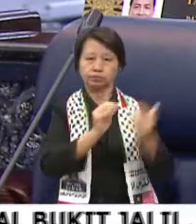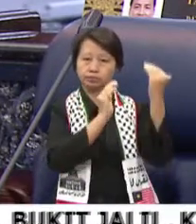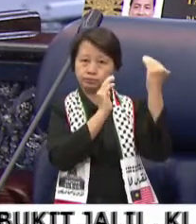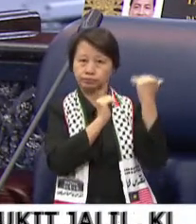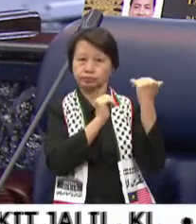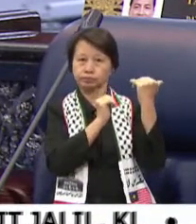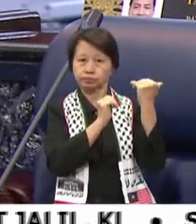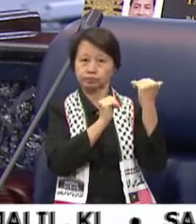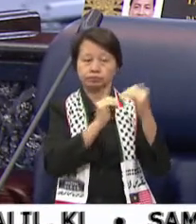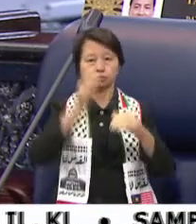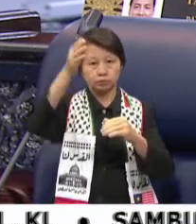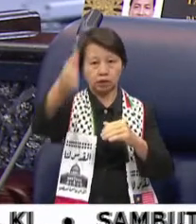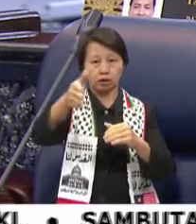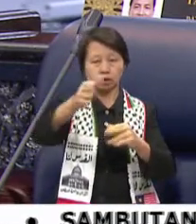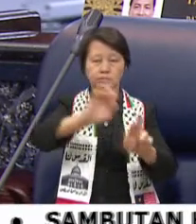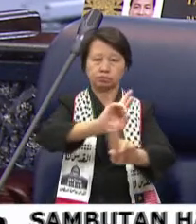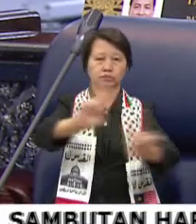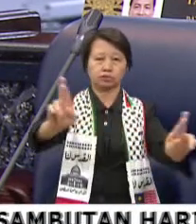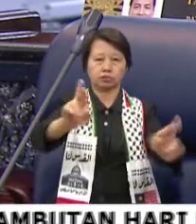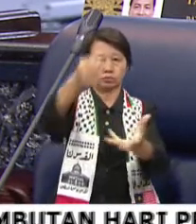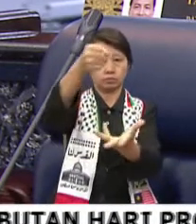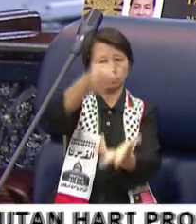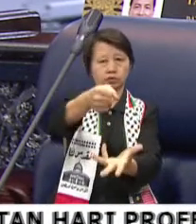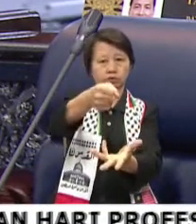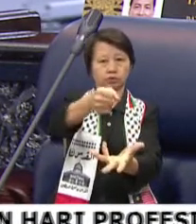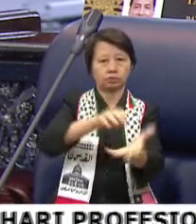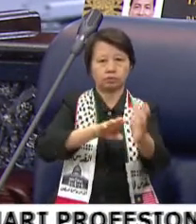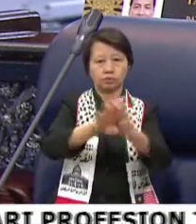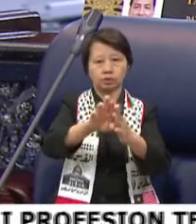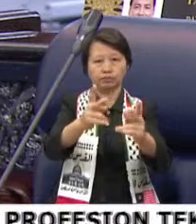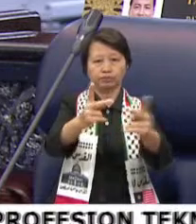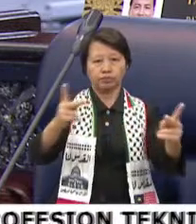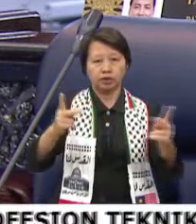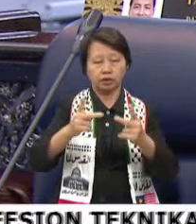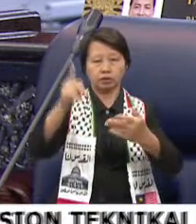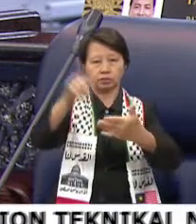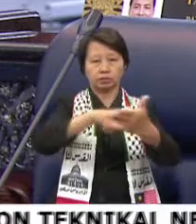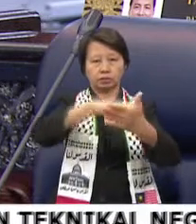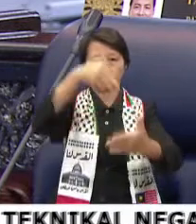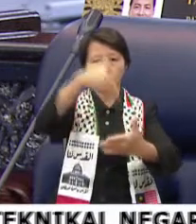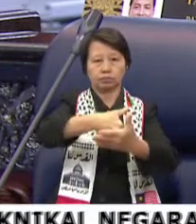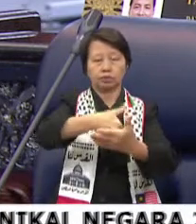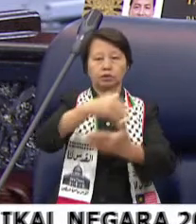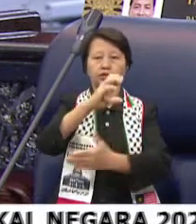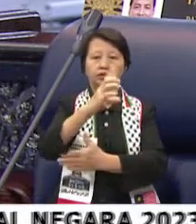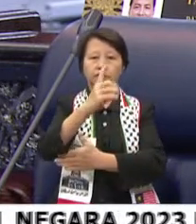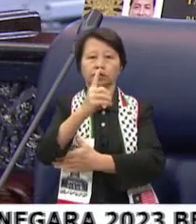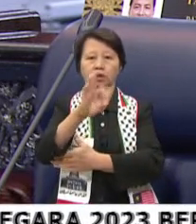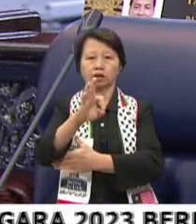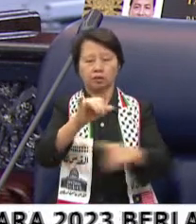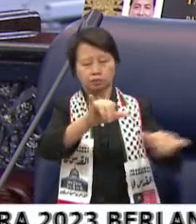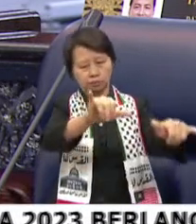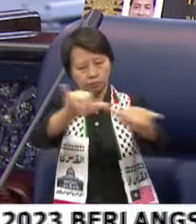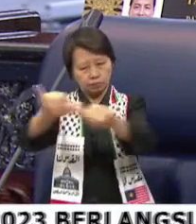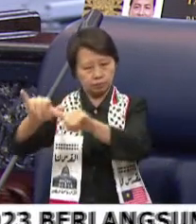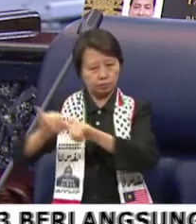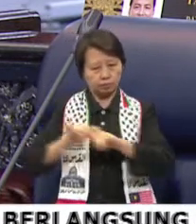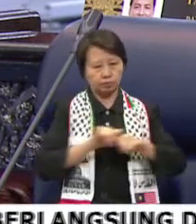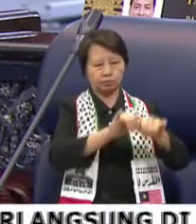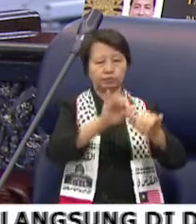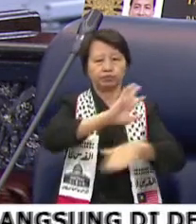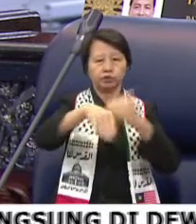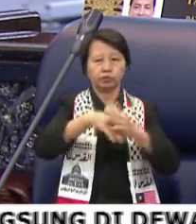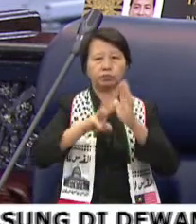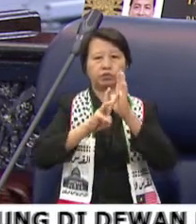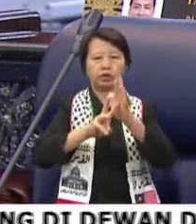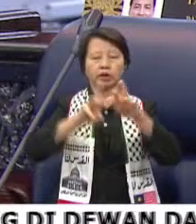harapan bakal menyediakan dana pembangunan kawasan pilihan Raya cdf sama rata kepada semua wakil